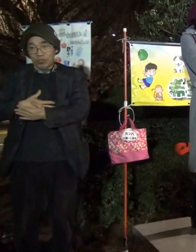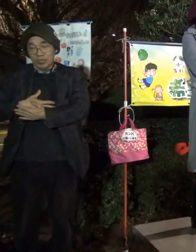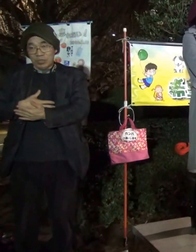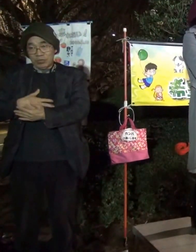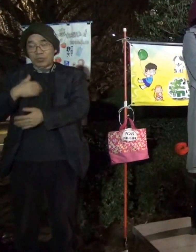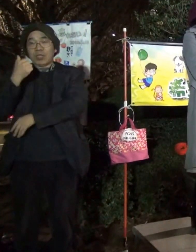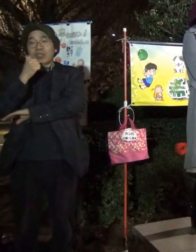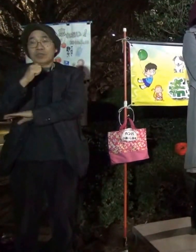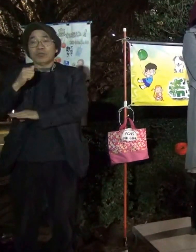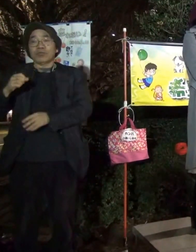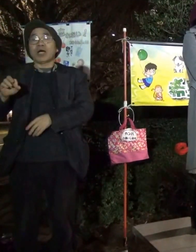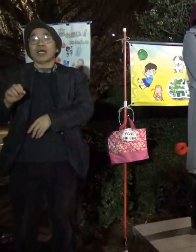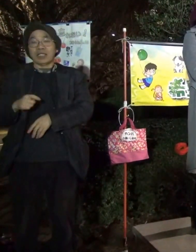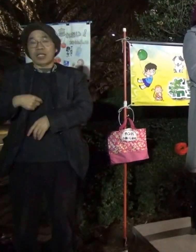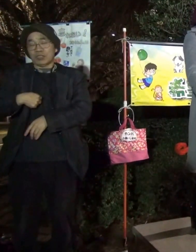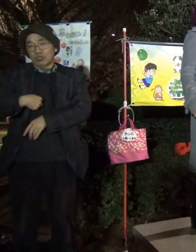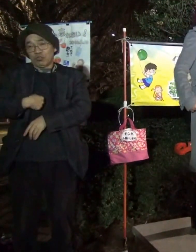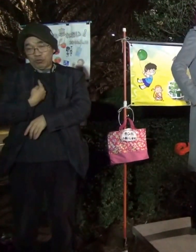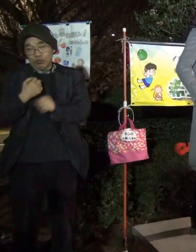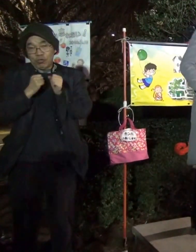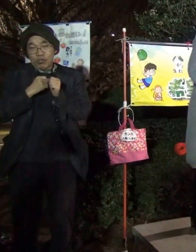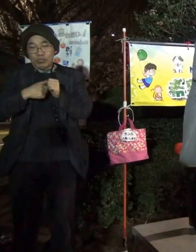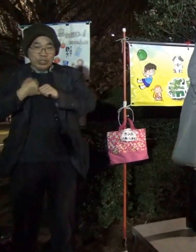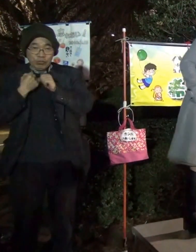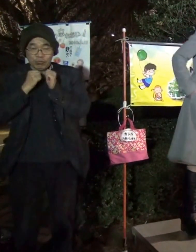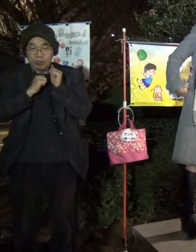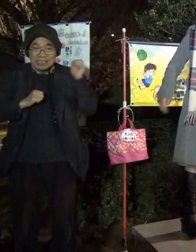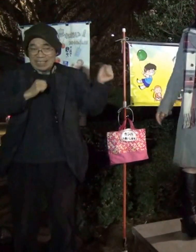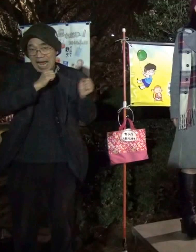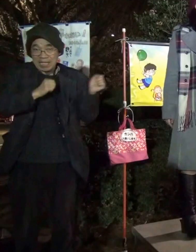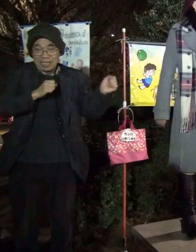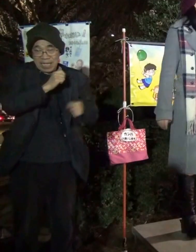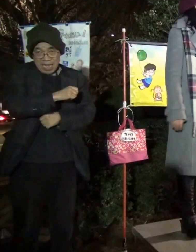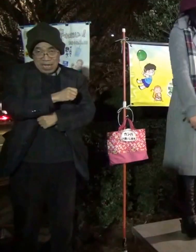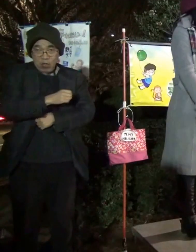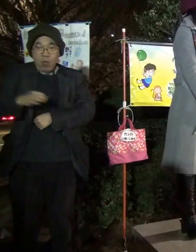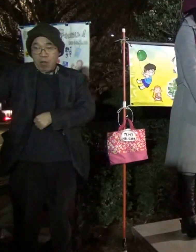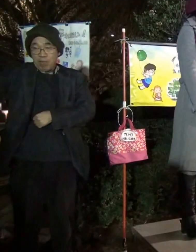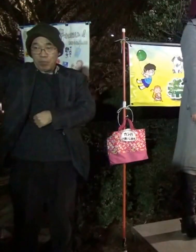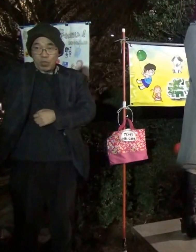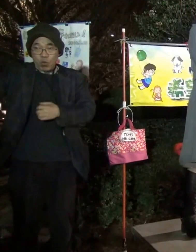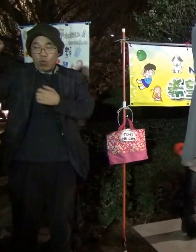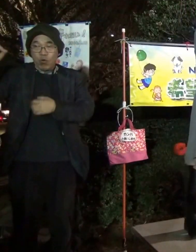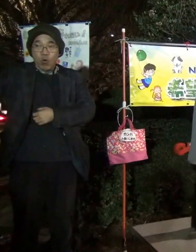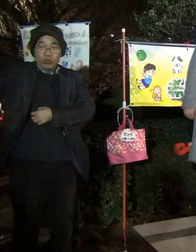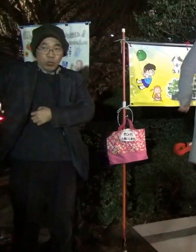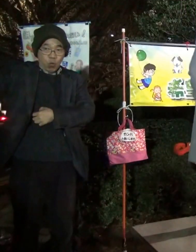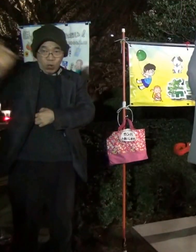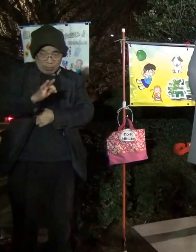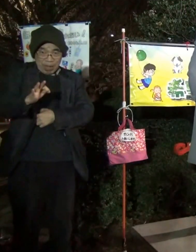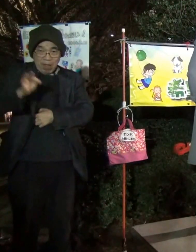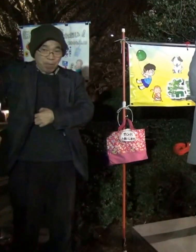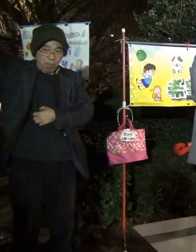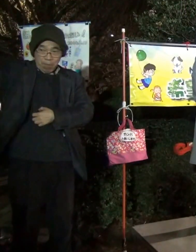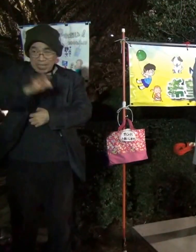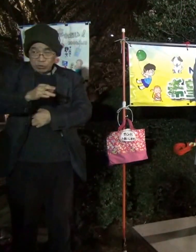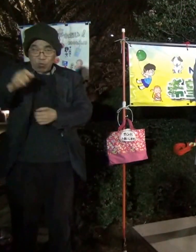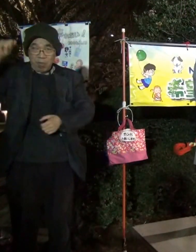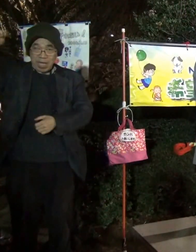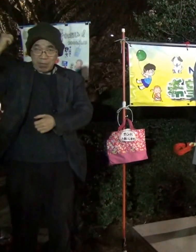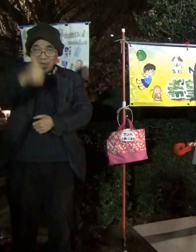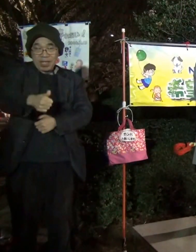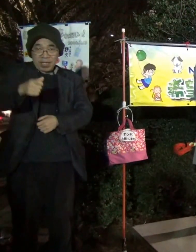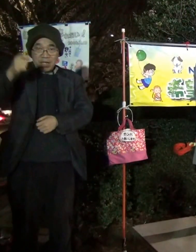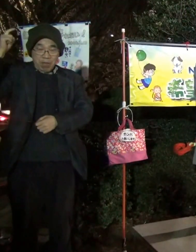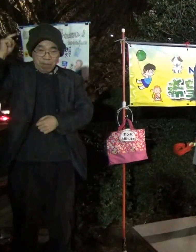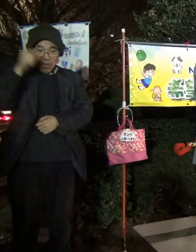で初賠償命令。 当たり前ですよね。でも当たり前だけど、うん、今までだってねえして